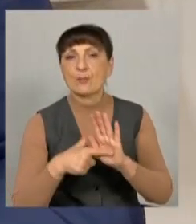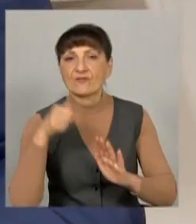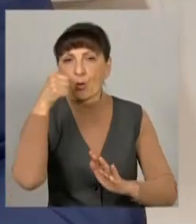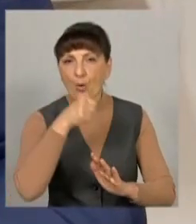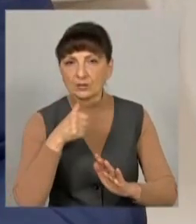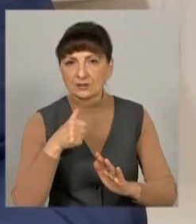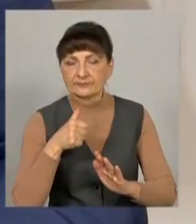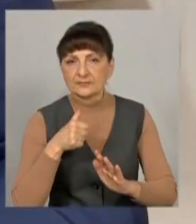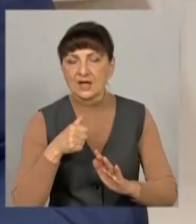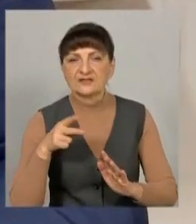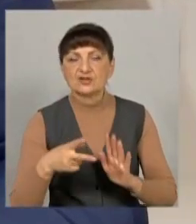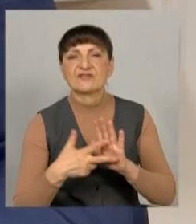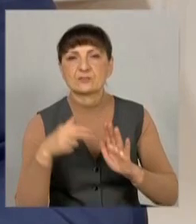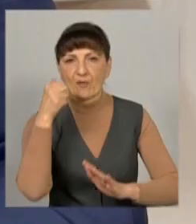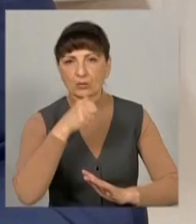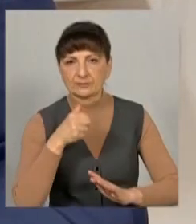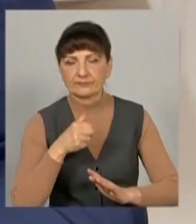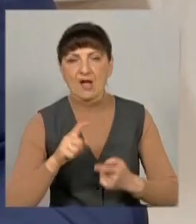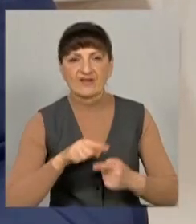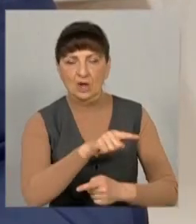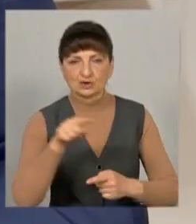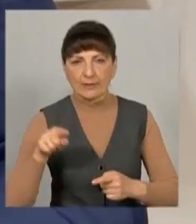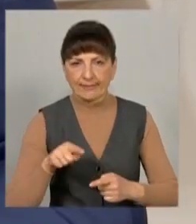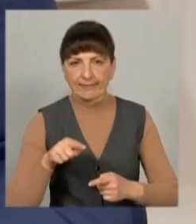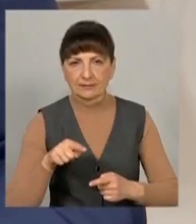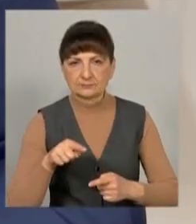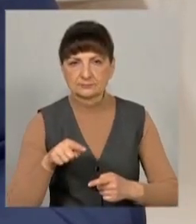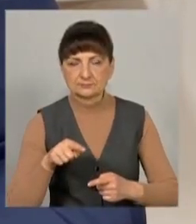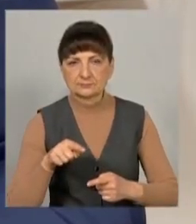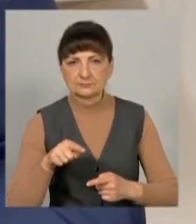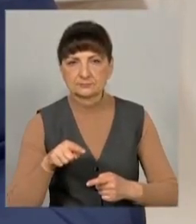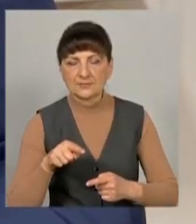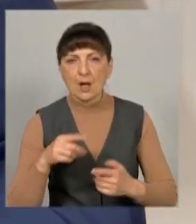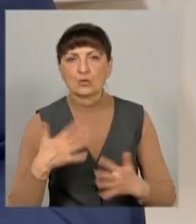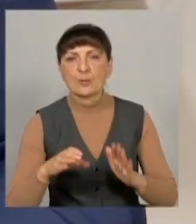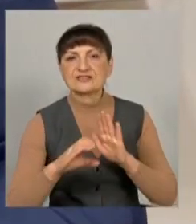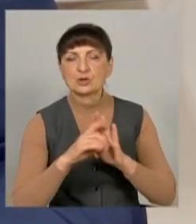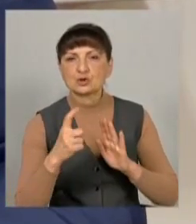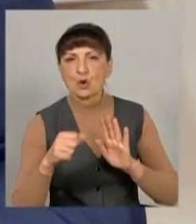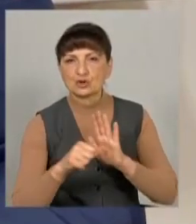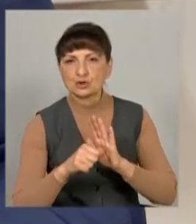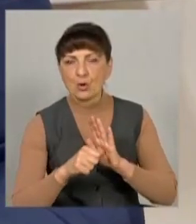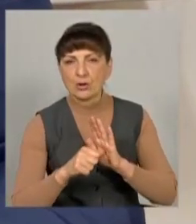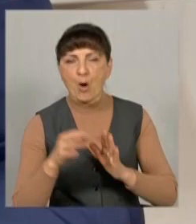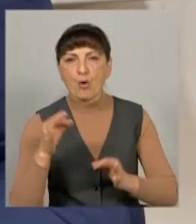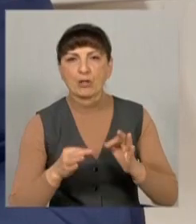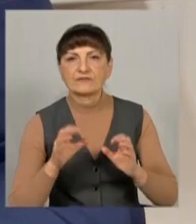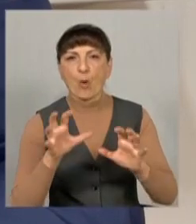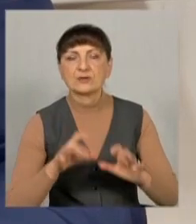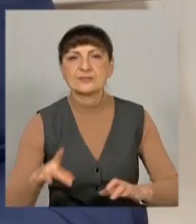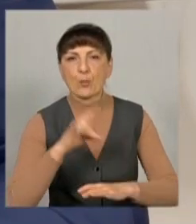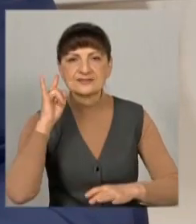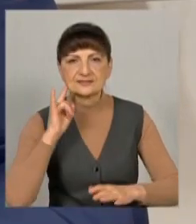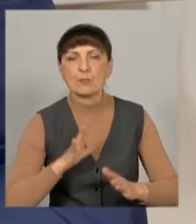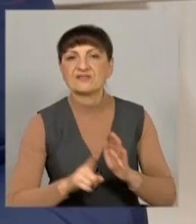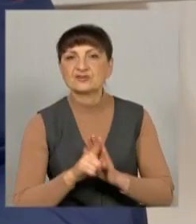также 2008 года рождения. В отношении данных лиц по статье 106 Уголовного кодекса Республики Казахстан